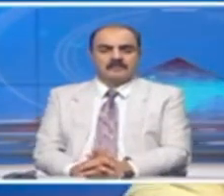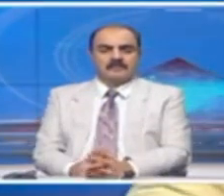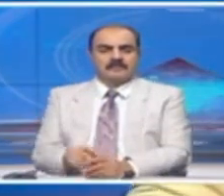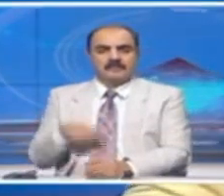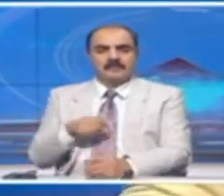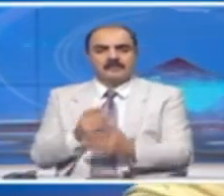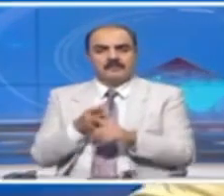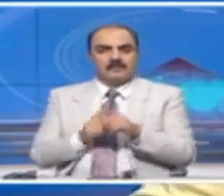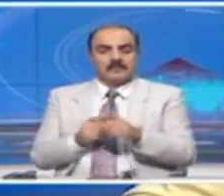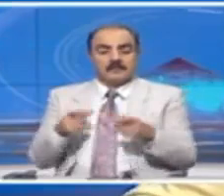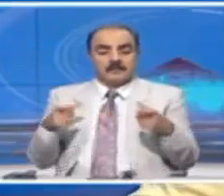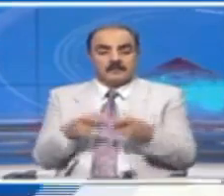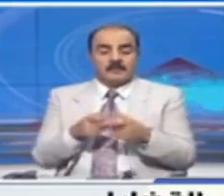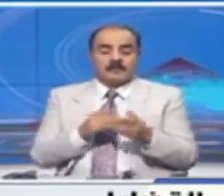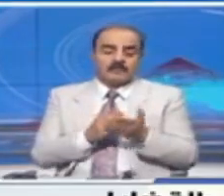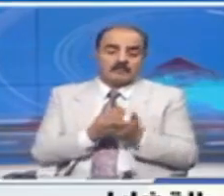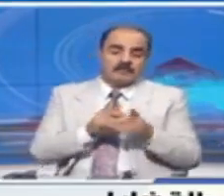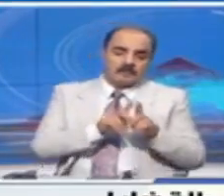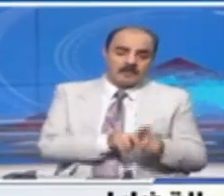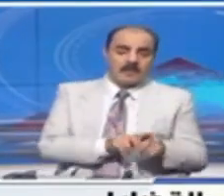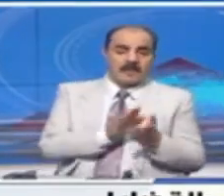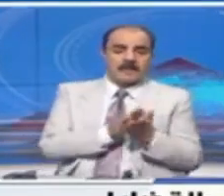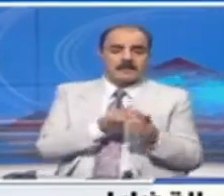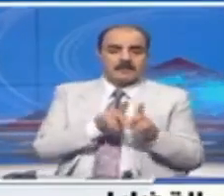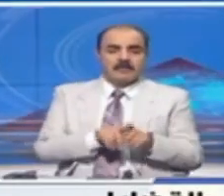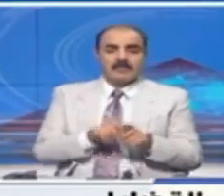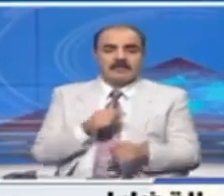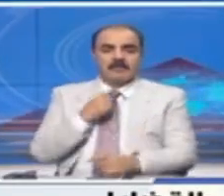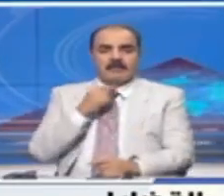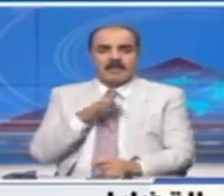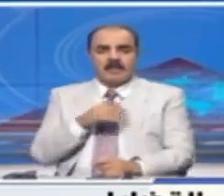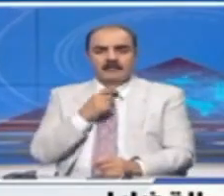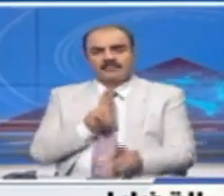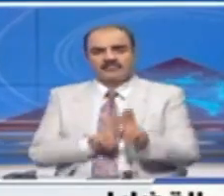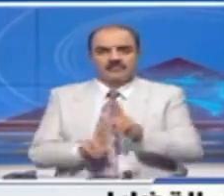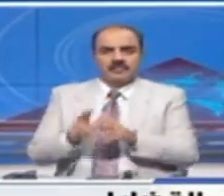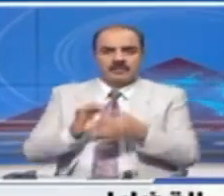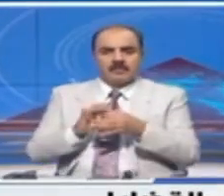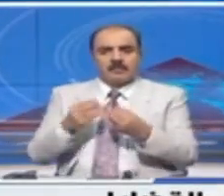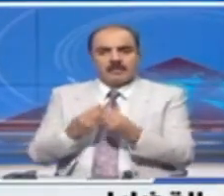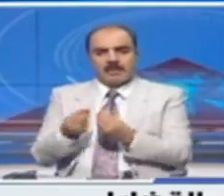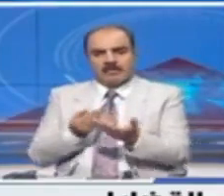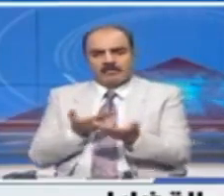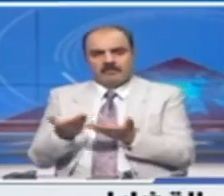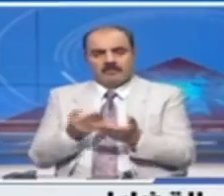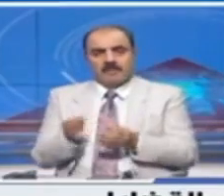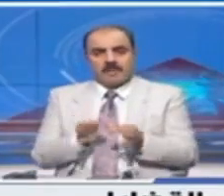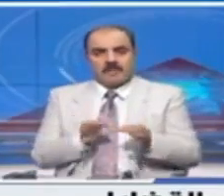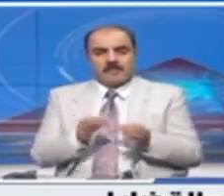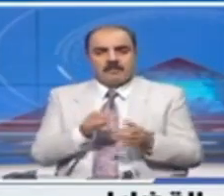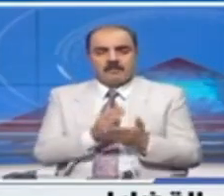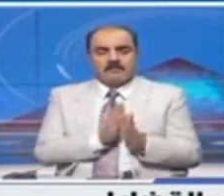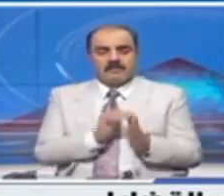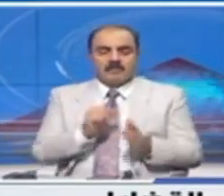كما عقد شكري مباحثات مع نظيره الجزائري رمطان العمامرة تناولت العلاقات الثنائية والتنسيق حيال